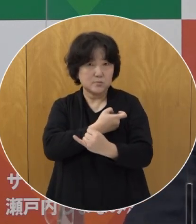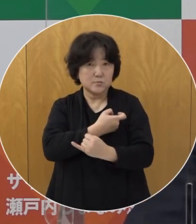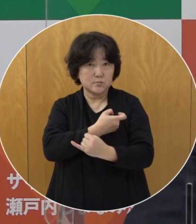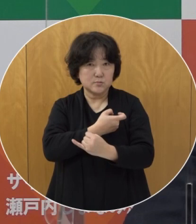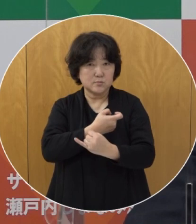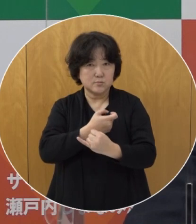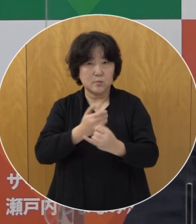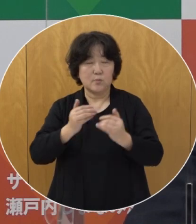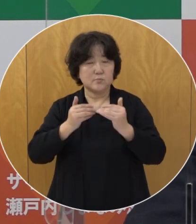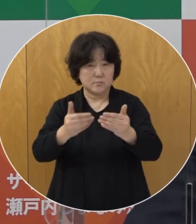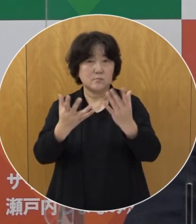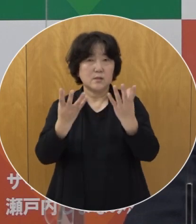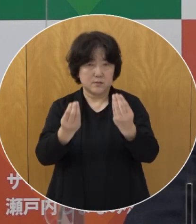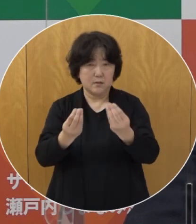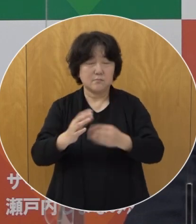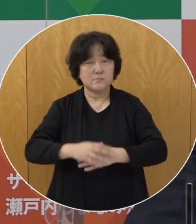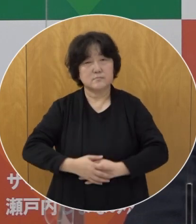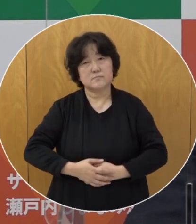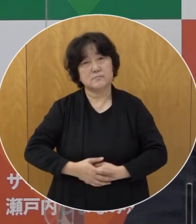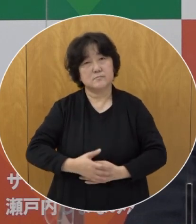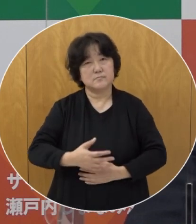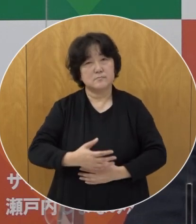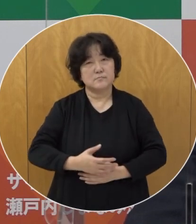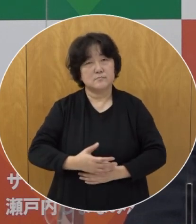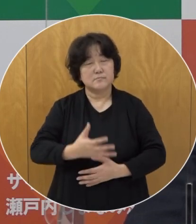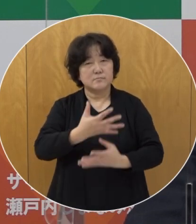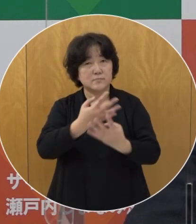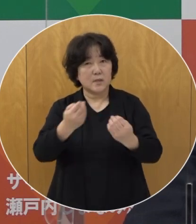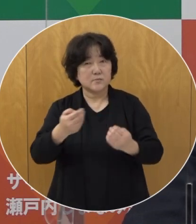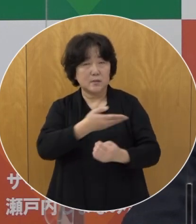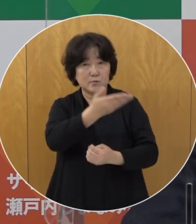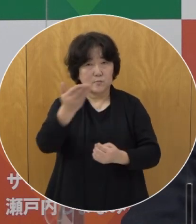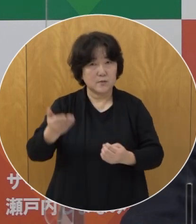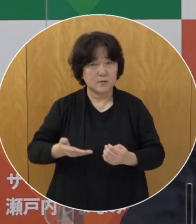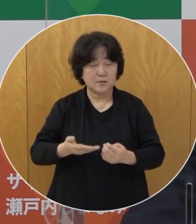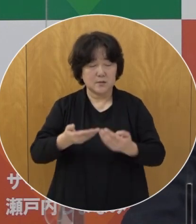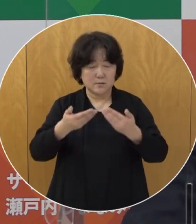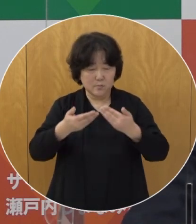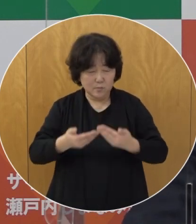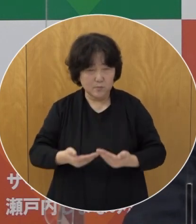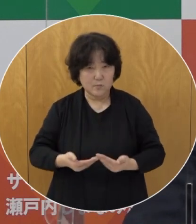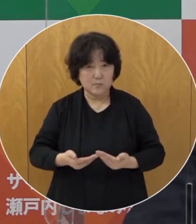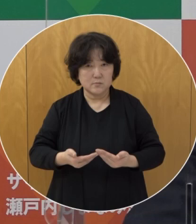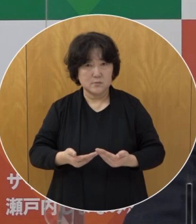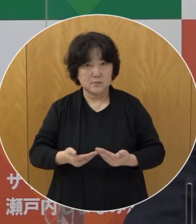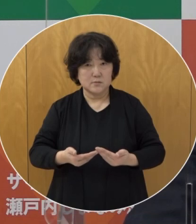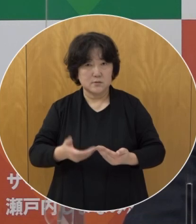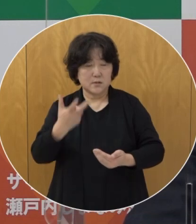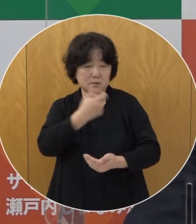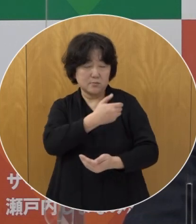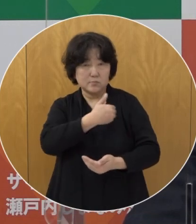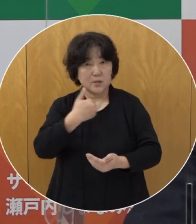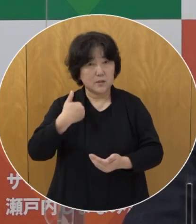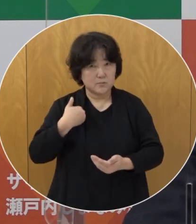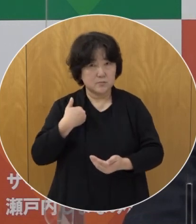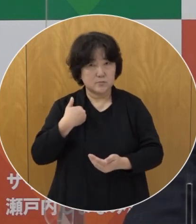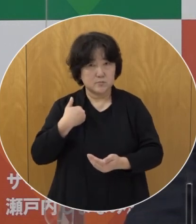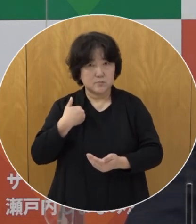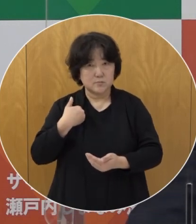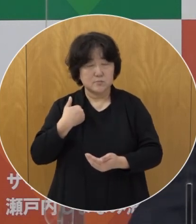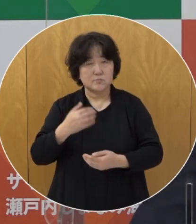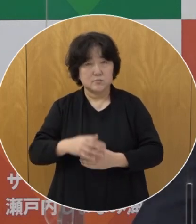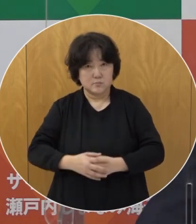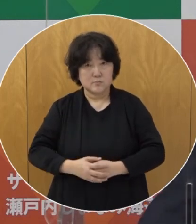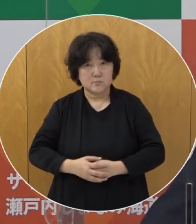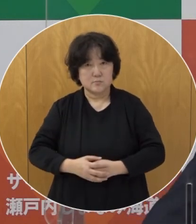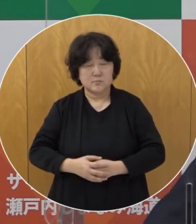を展開をいたしております。多くの方に安心して接種をいただける体制を確保し、市民の皆